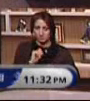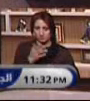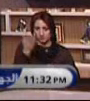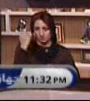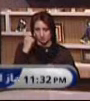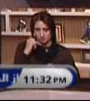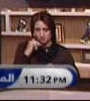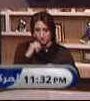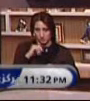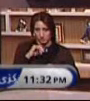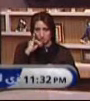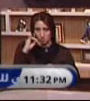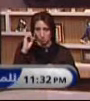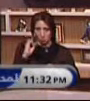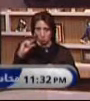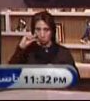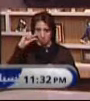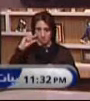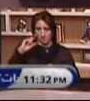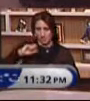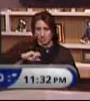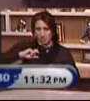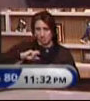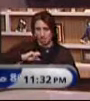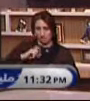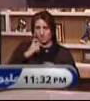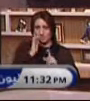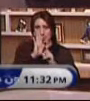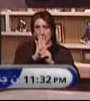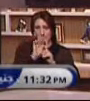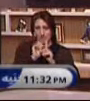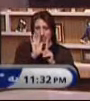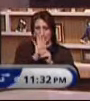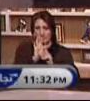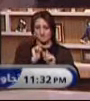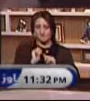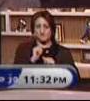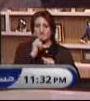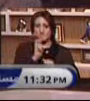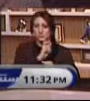محمد بن سيرين تلميذ له راح الامام كان عندنا